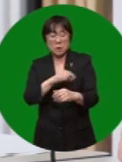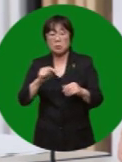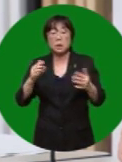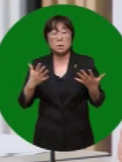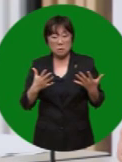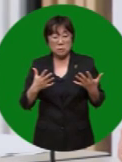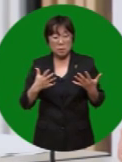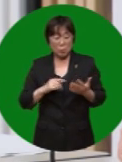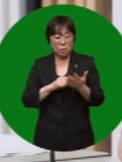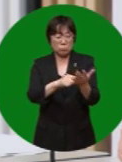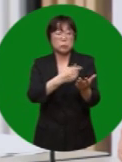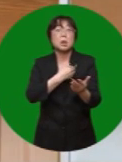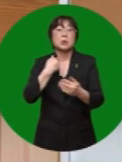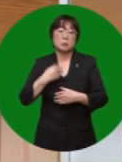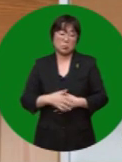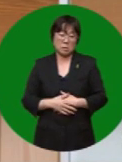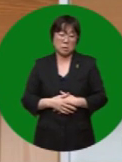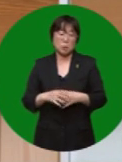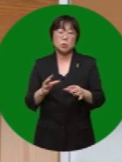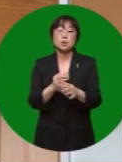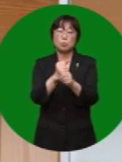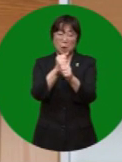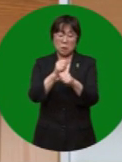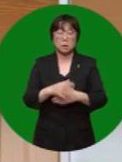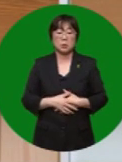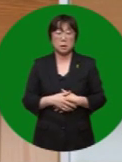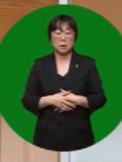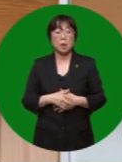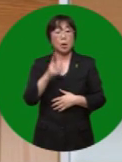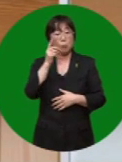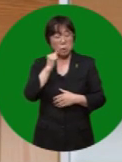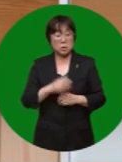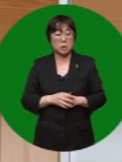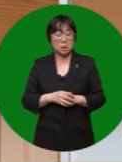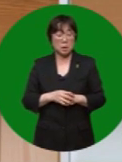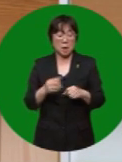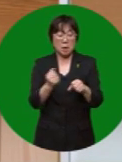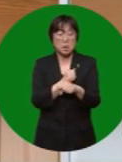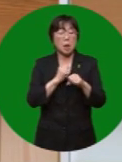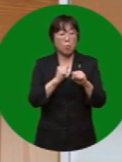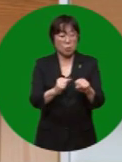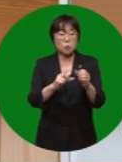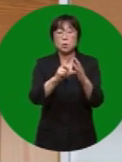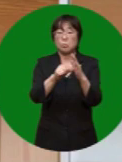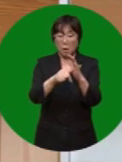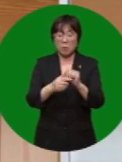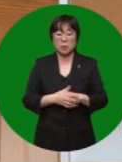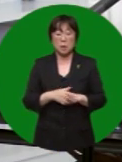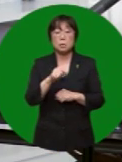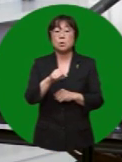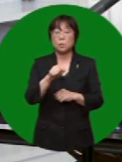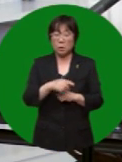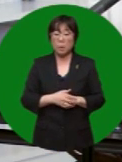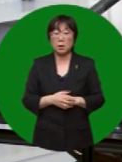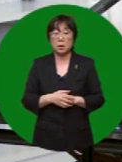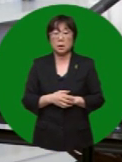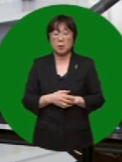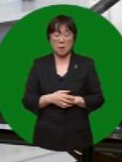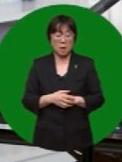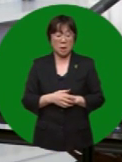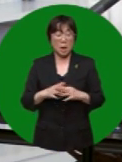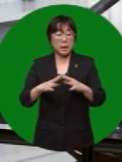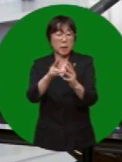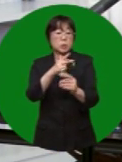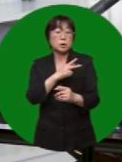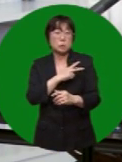もなれますっていうことはですね、いざ施工をする場合、そこにはまず建